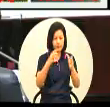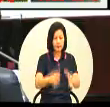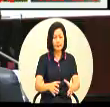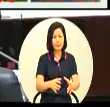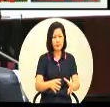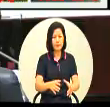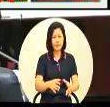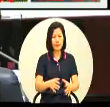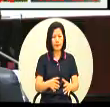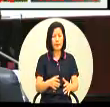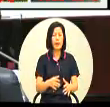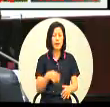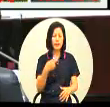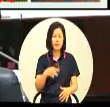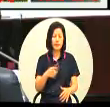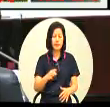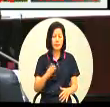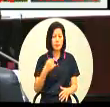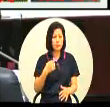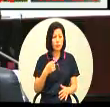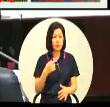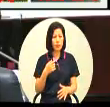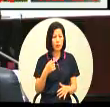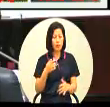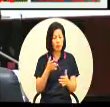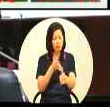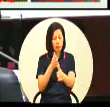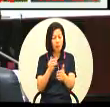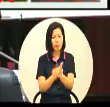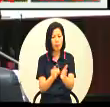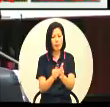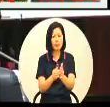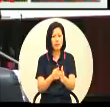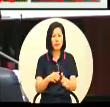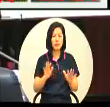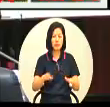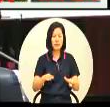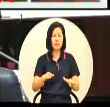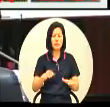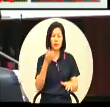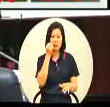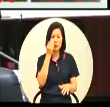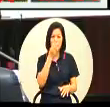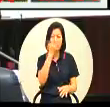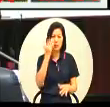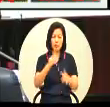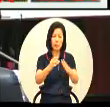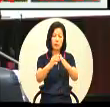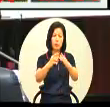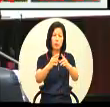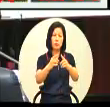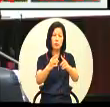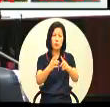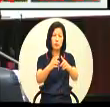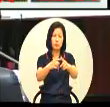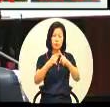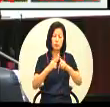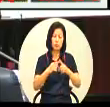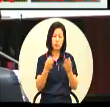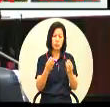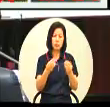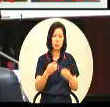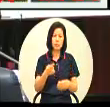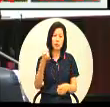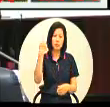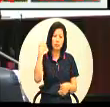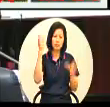是啊，这个代志顺了。我们观光局局长没有来，刚刚特别打电话给本席，说他昨天晚上身体不舒服，现在